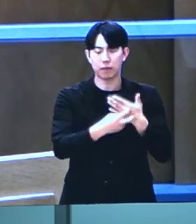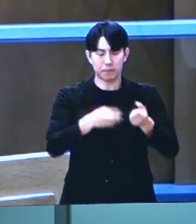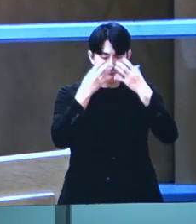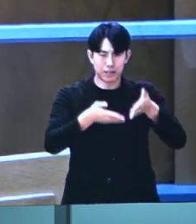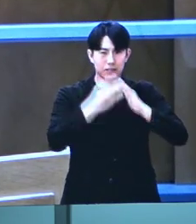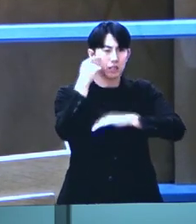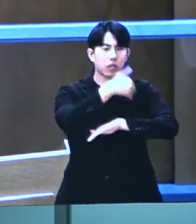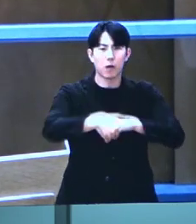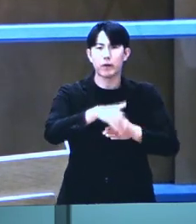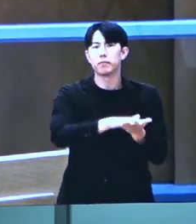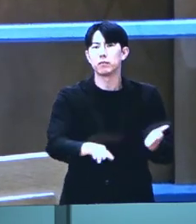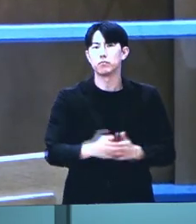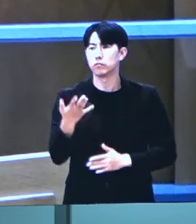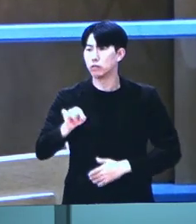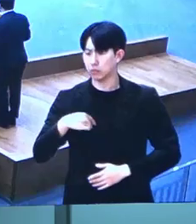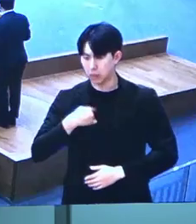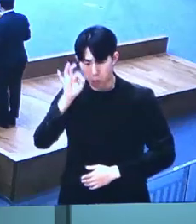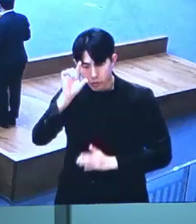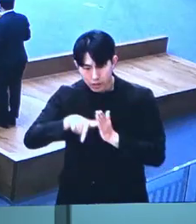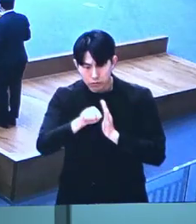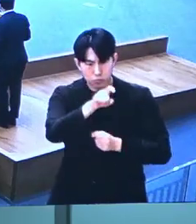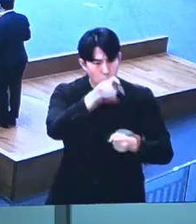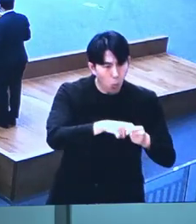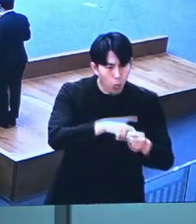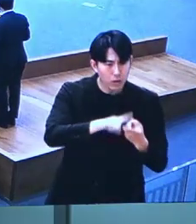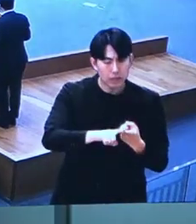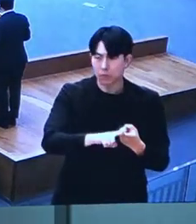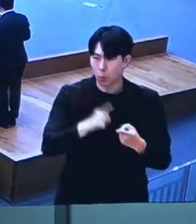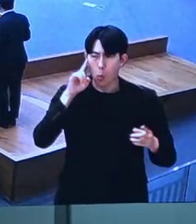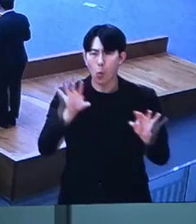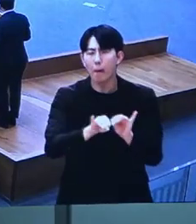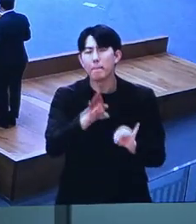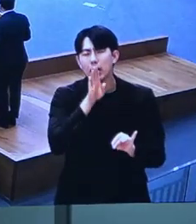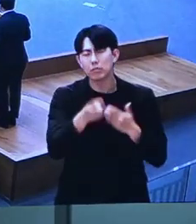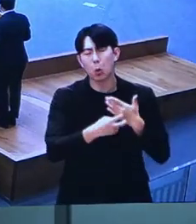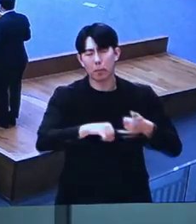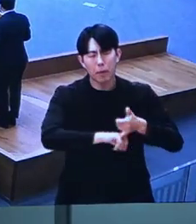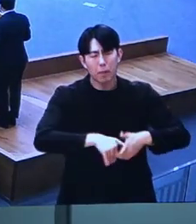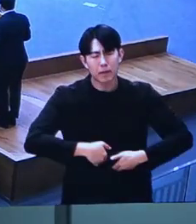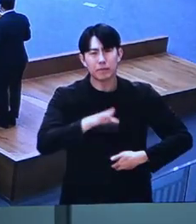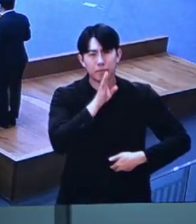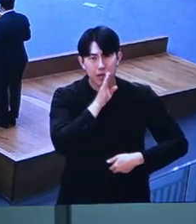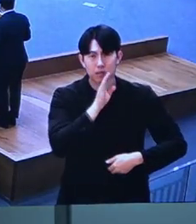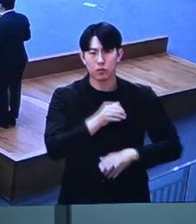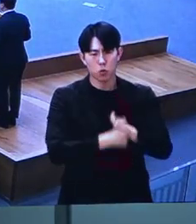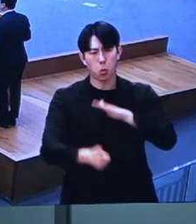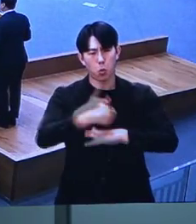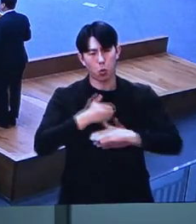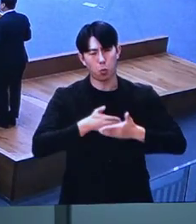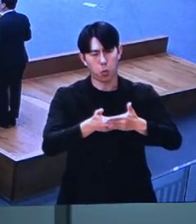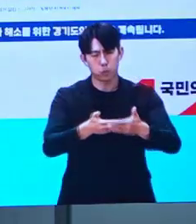의원은 그 취지와 목적에 대해 전적으로 공감하고 있으며 성공적으로 추진되길